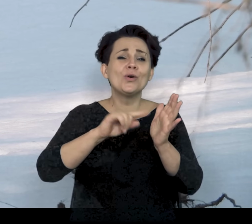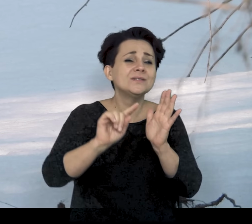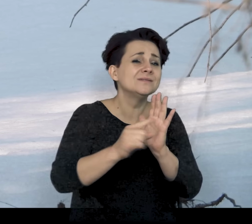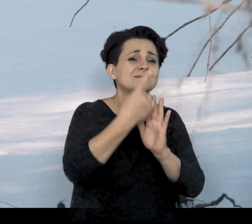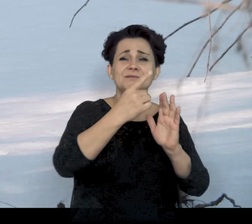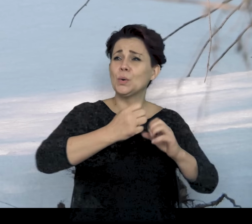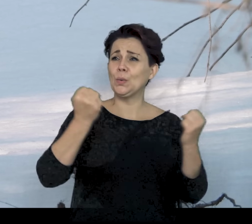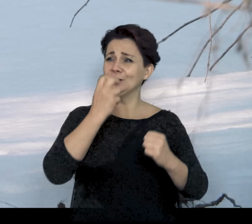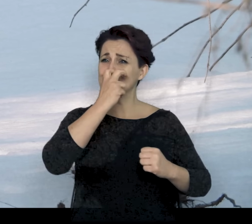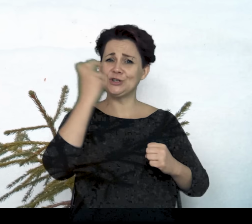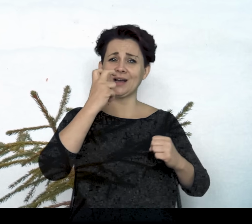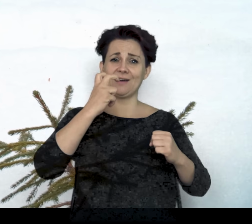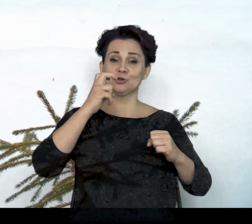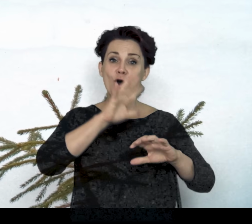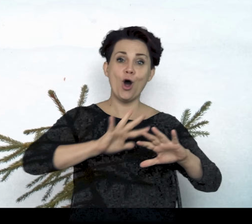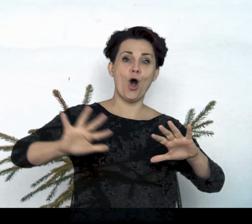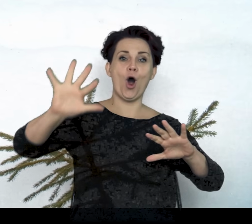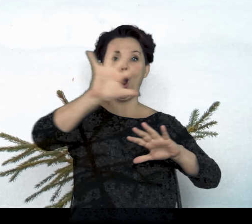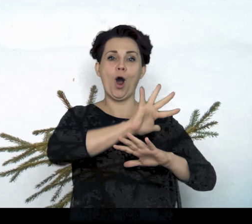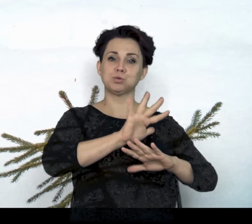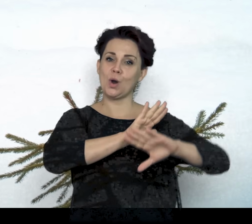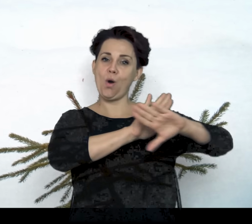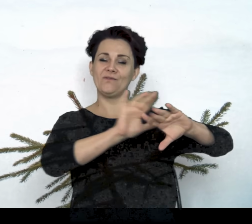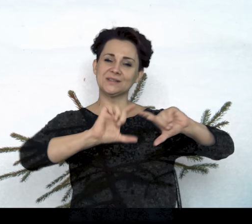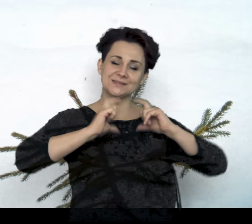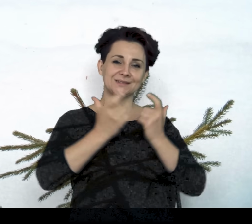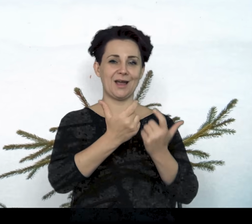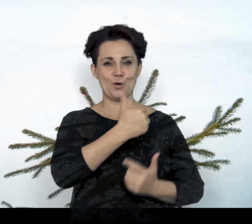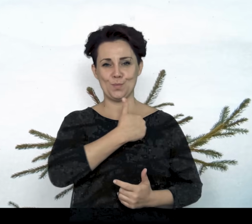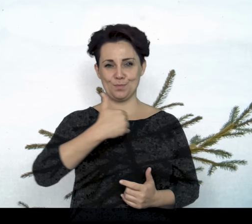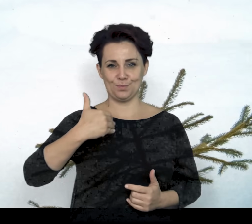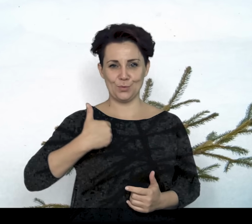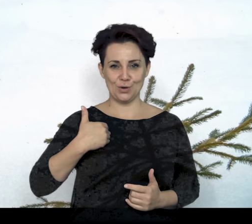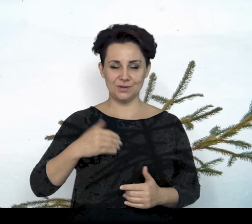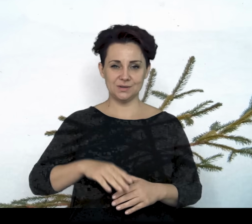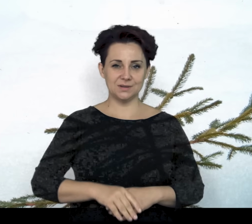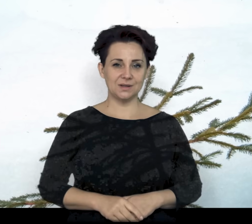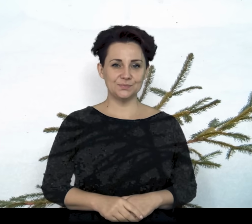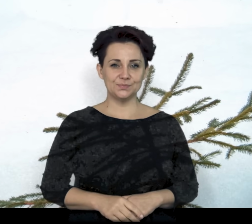najciekawszych obszarów chronionych w Polsce.